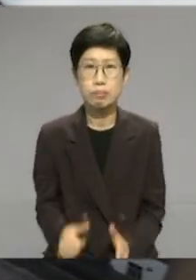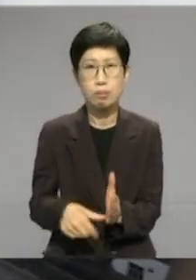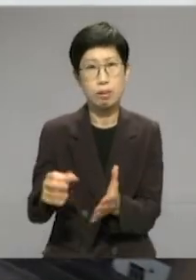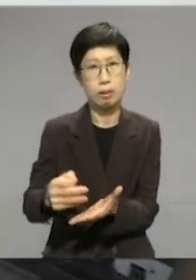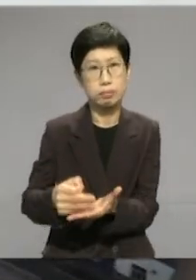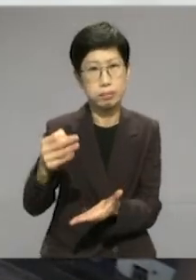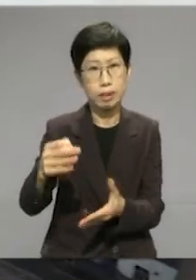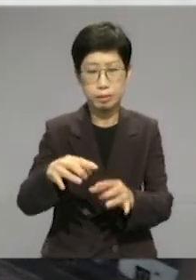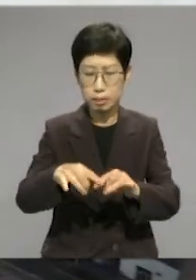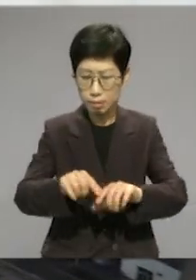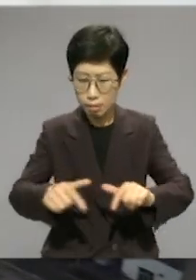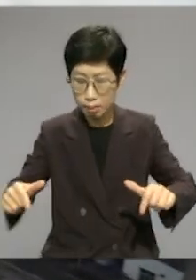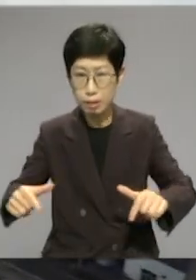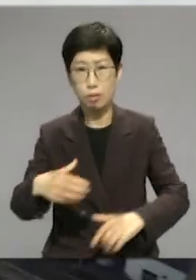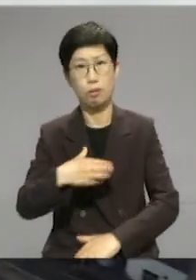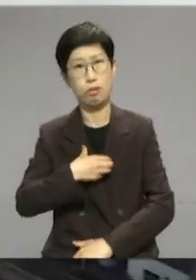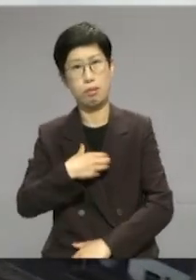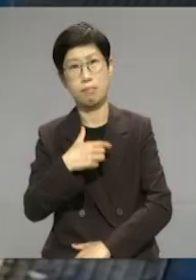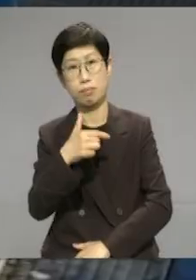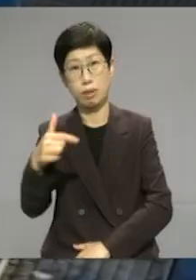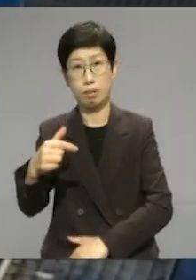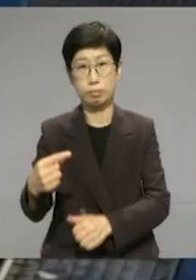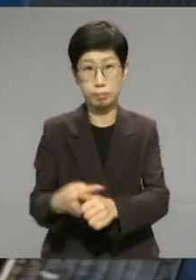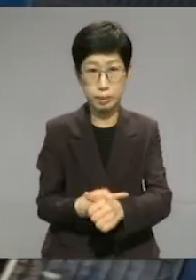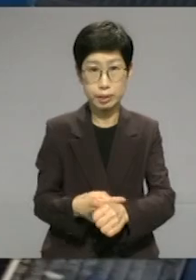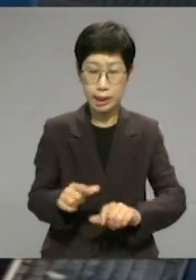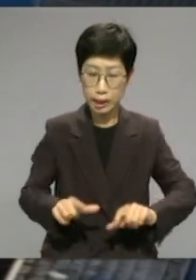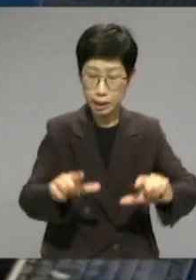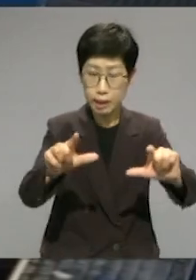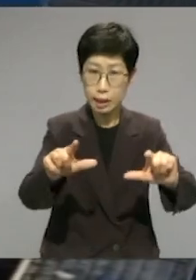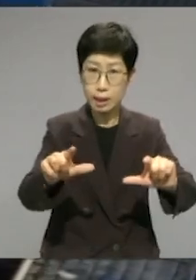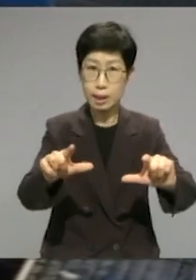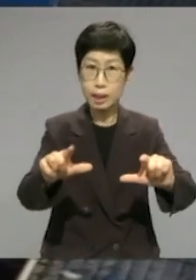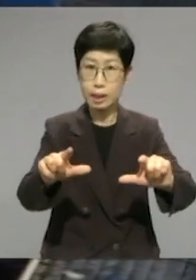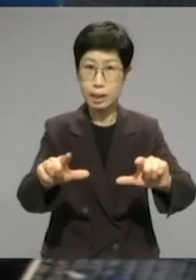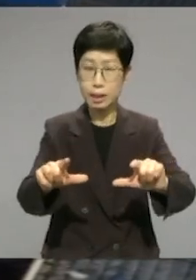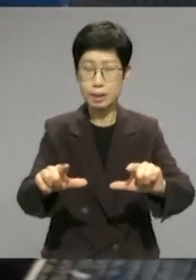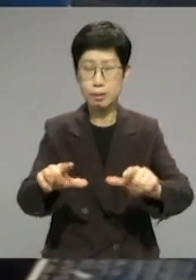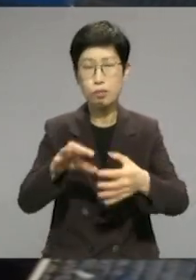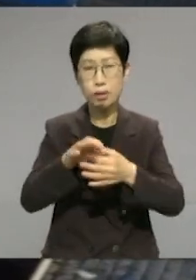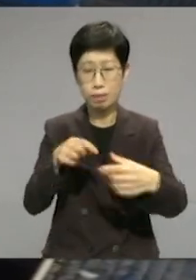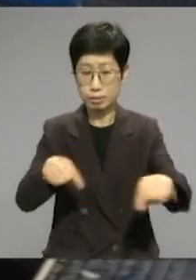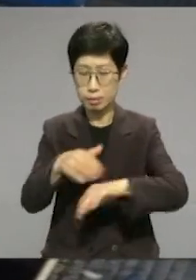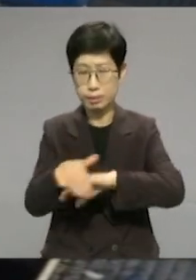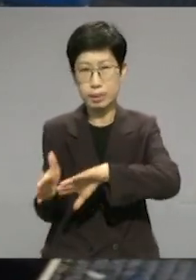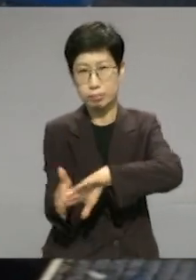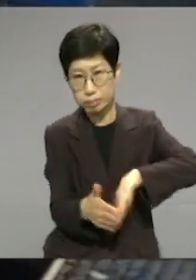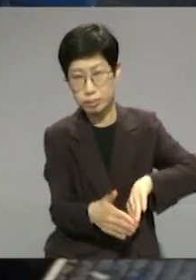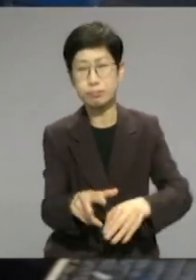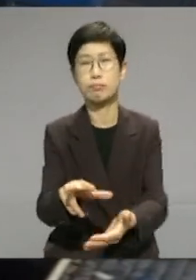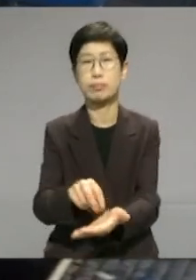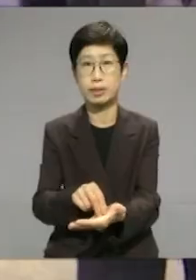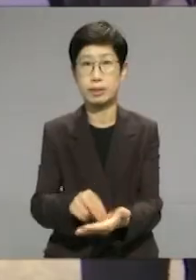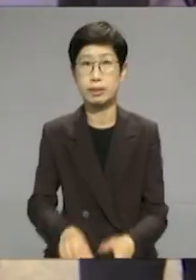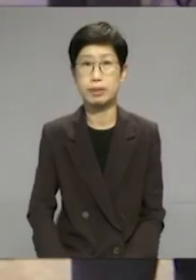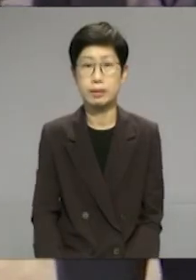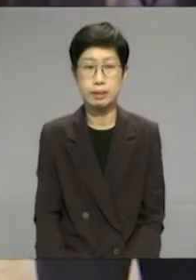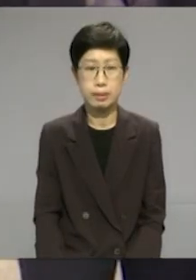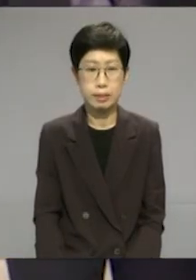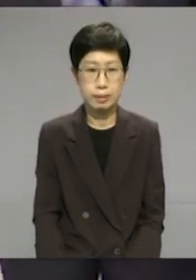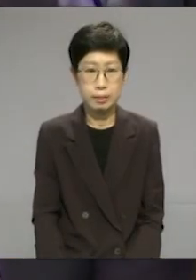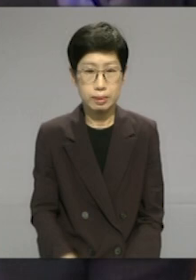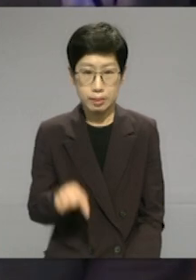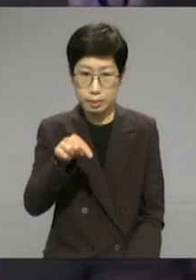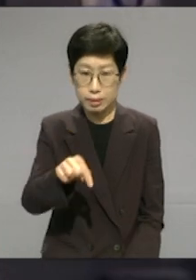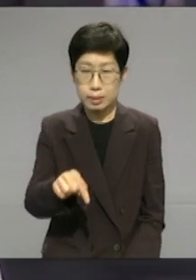고물가와 에너지 위기에 지쳐 기후를 경제의 뒷순위에 놓는 민심을 의식한 탓입니다. Well, I think